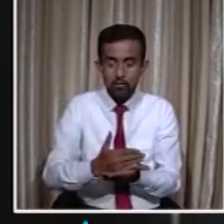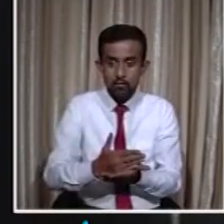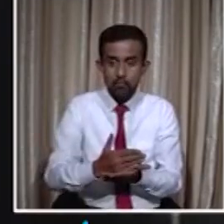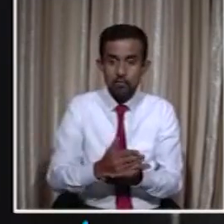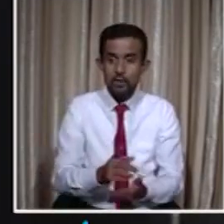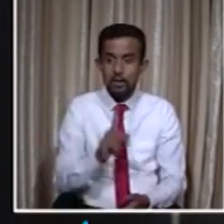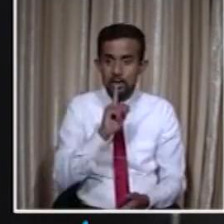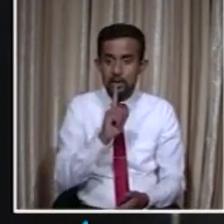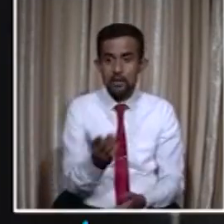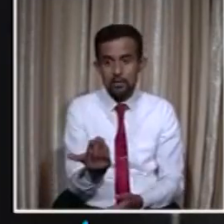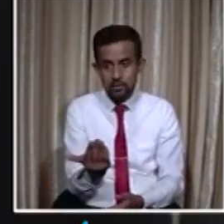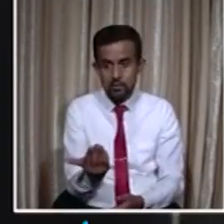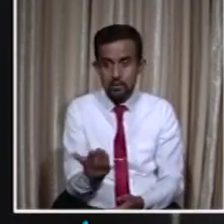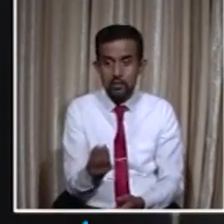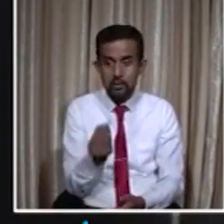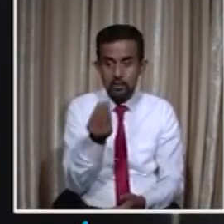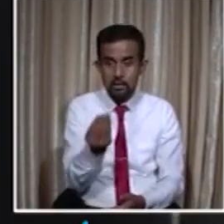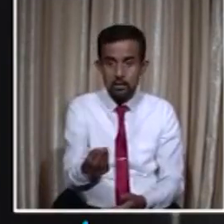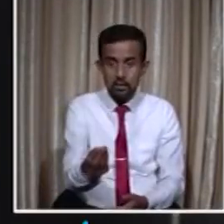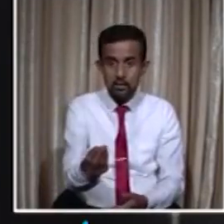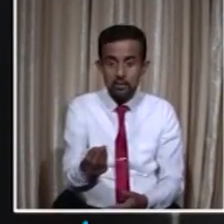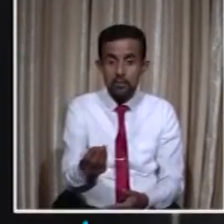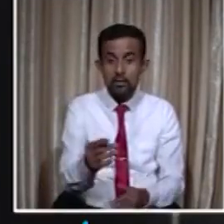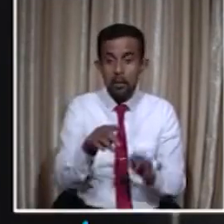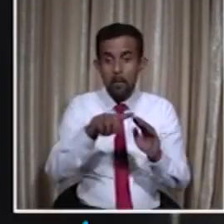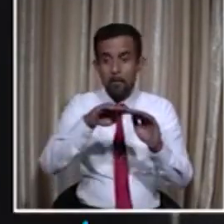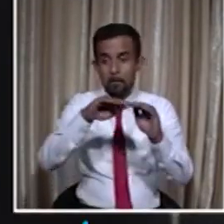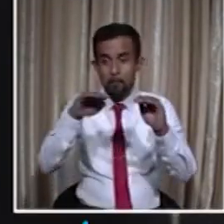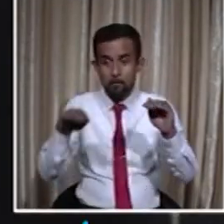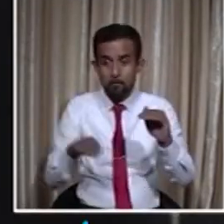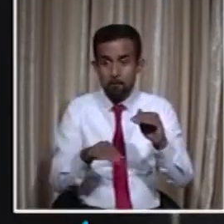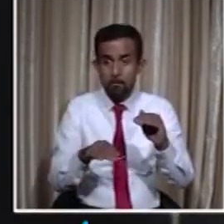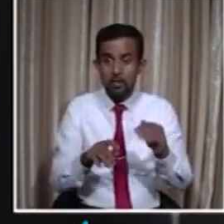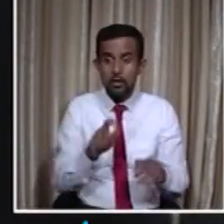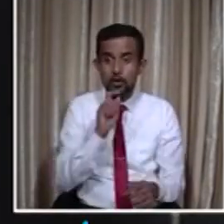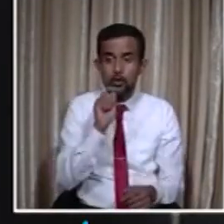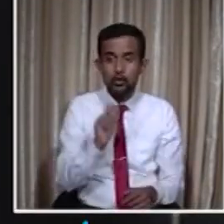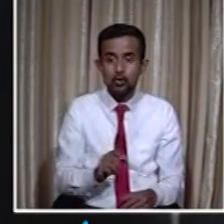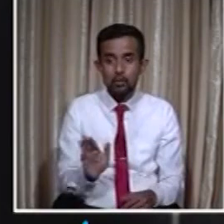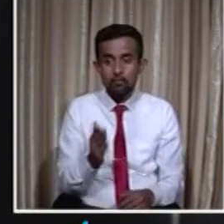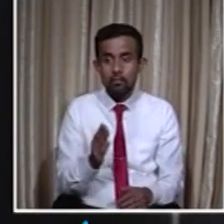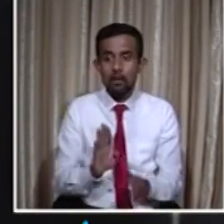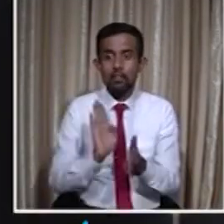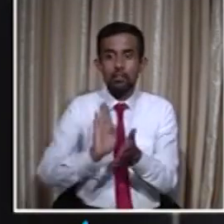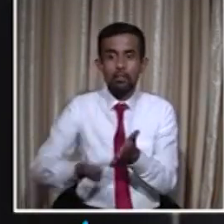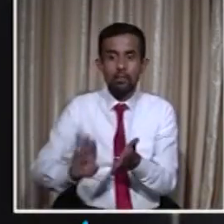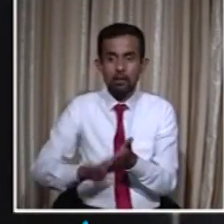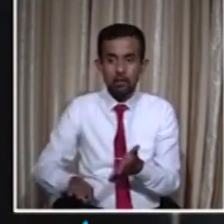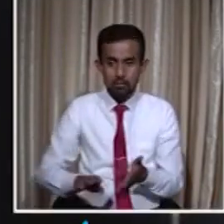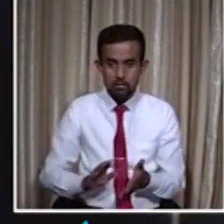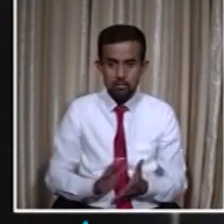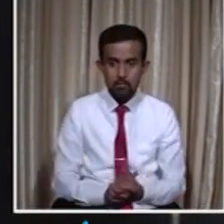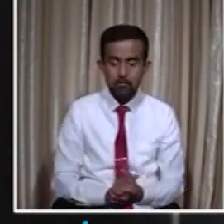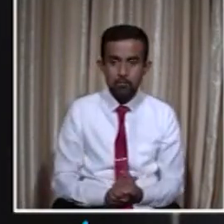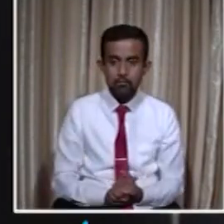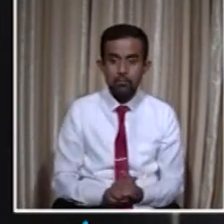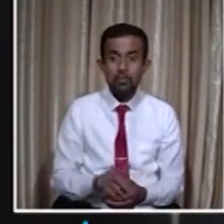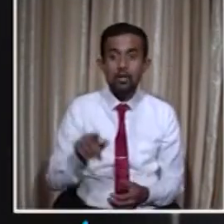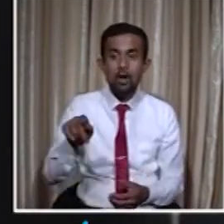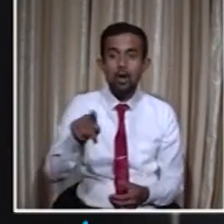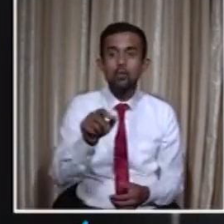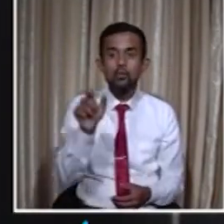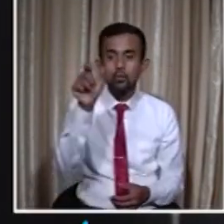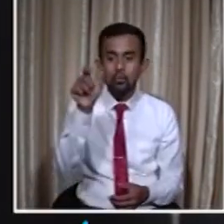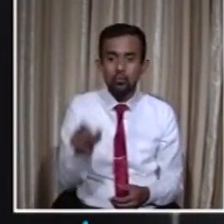නියෝග ඉල්ලනකොට ඒව කනිෂ්ඨ විනිශ්චකාරවරුන් විසින් ප්‍රතික්ෂේප කරපු නිසා කියලා. කවුද මේ